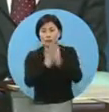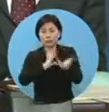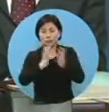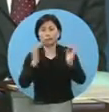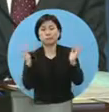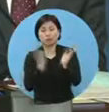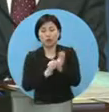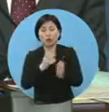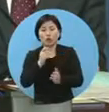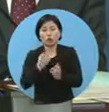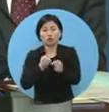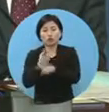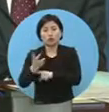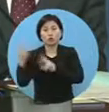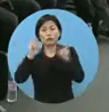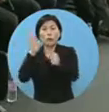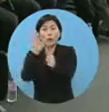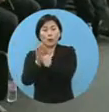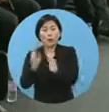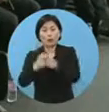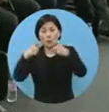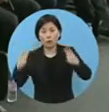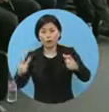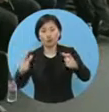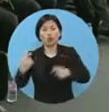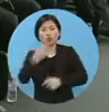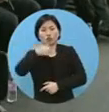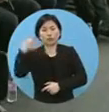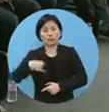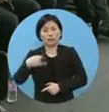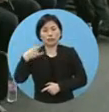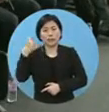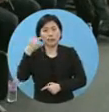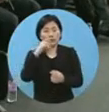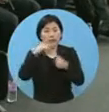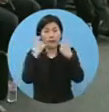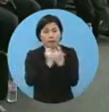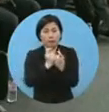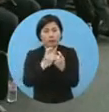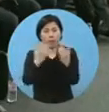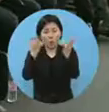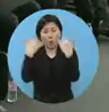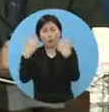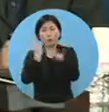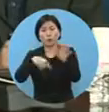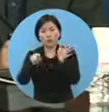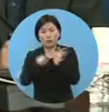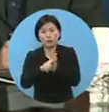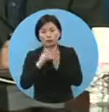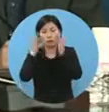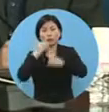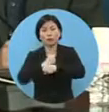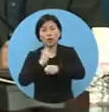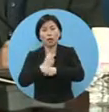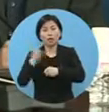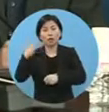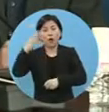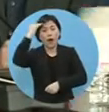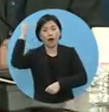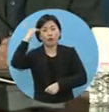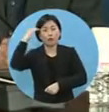중국협력발전전략회의를 열고 수출기업 지원 확대, 중국인 개별 관광객 유치 등에 힘쓰기로 했습니다. 또